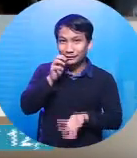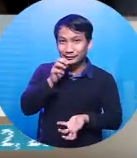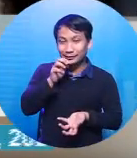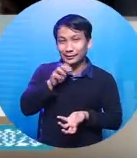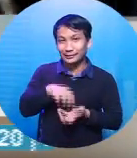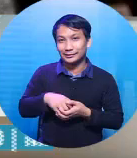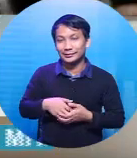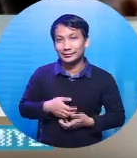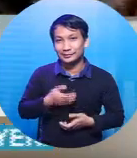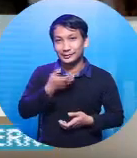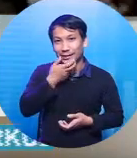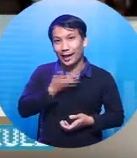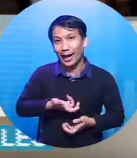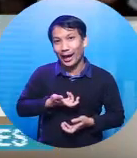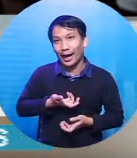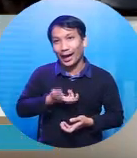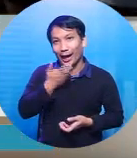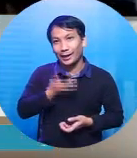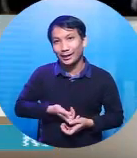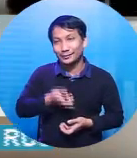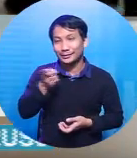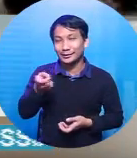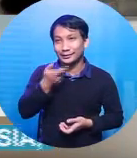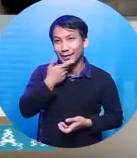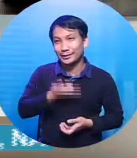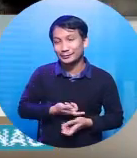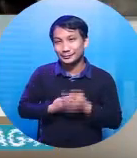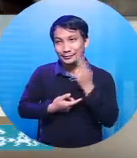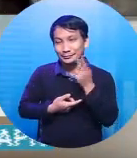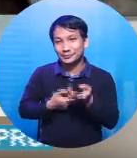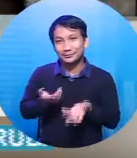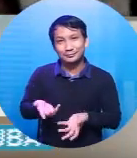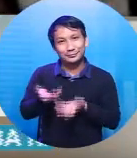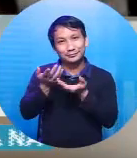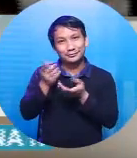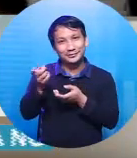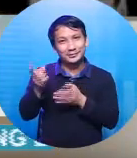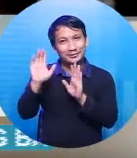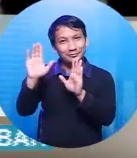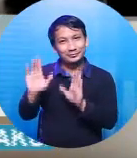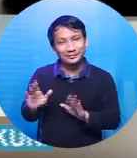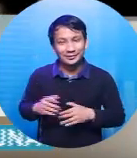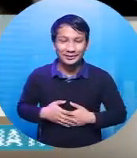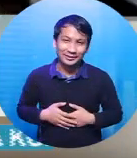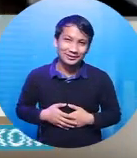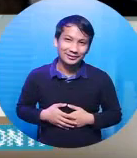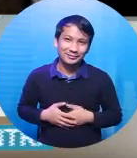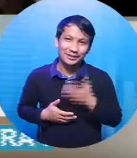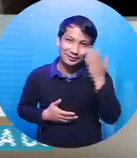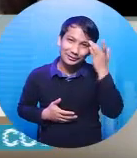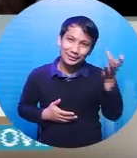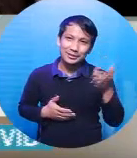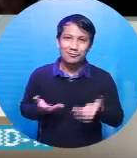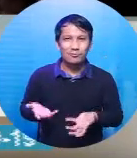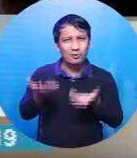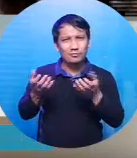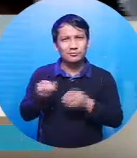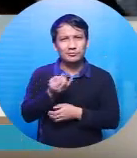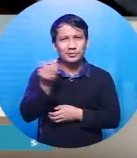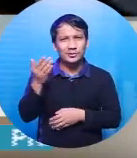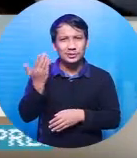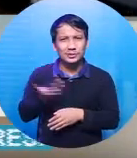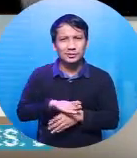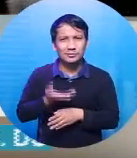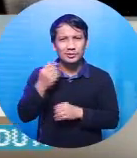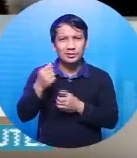yung luha ba yun? Siguro sa sobrang paghanga. Oh. Okay, ang galing, ang galing.